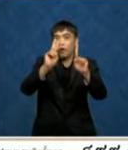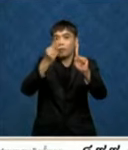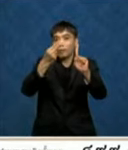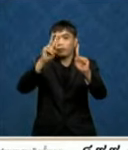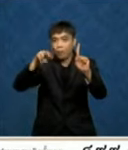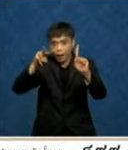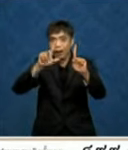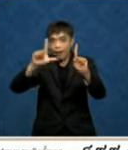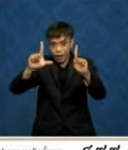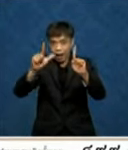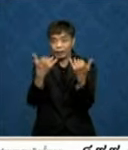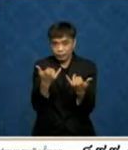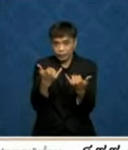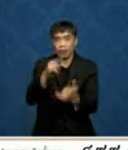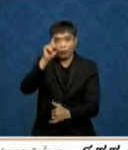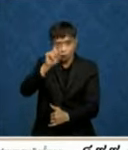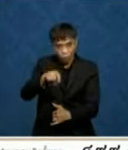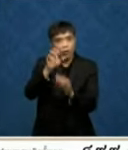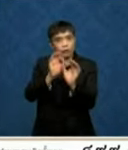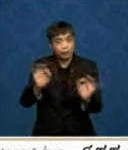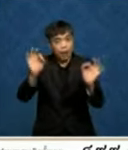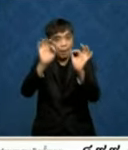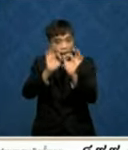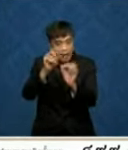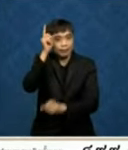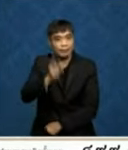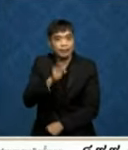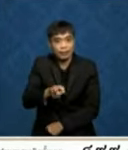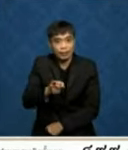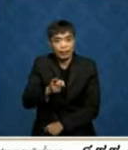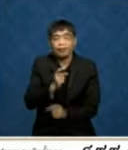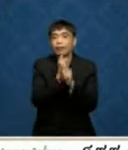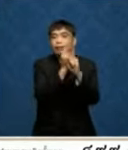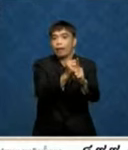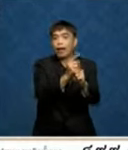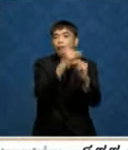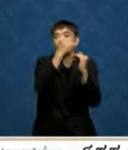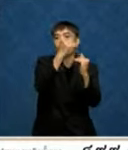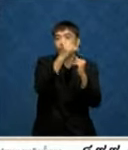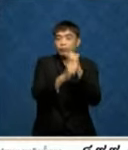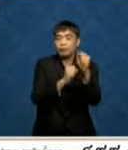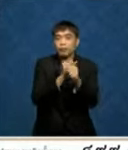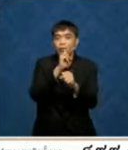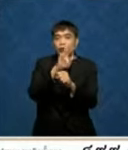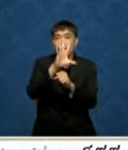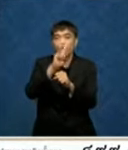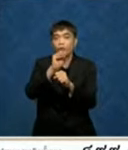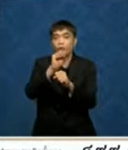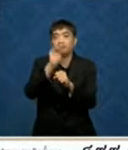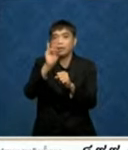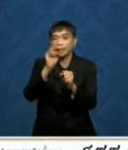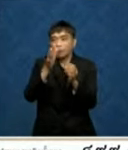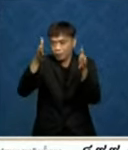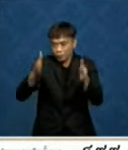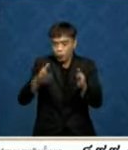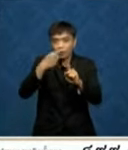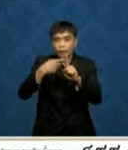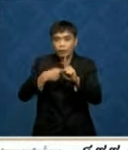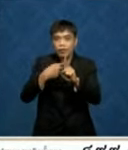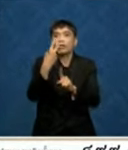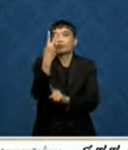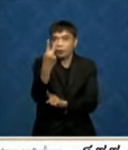ลังพิจารณากันอยู่เนี่ยภายในวันที่30กันยายน2567หรือภายในอีกแค่2เดือนข้างหน้านี้เท่านั้น